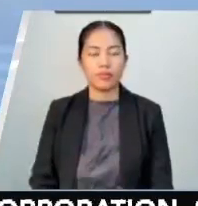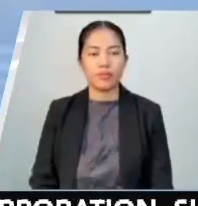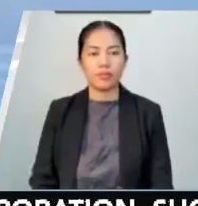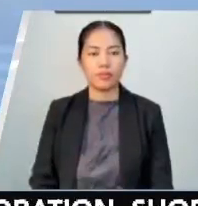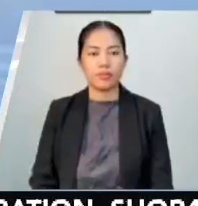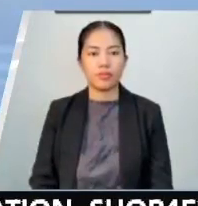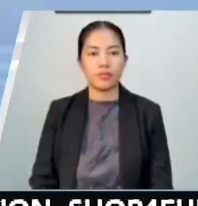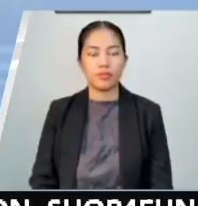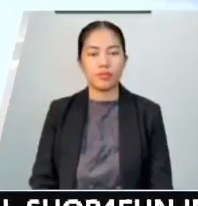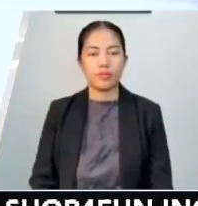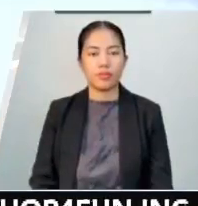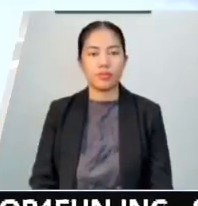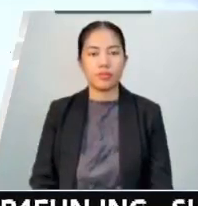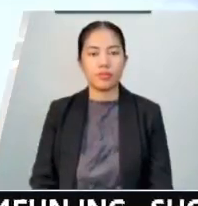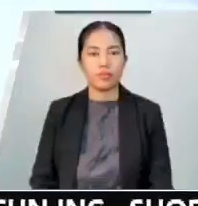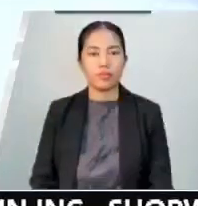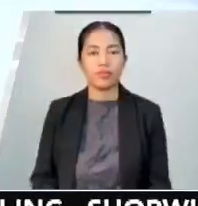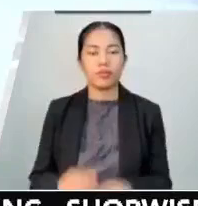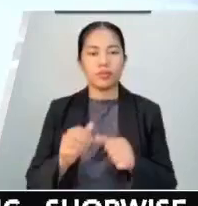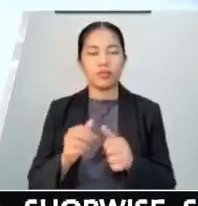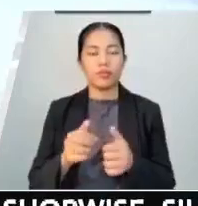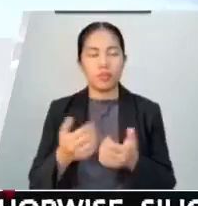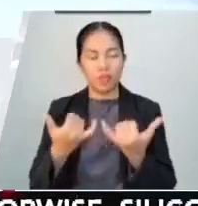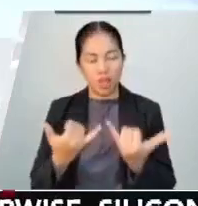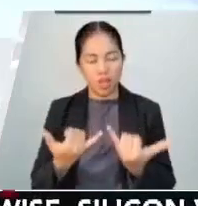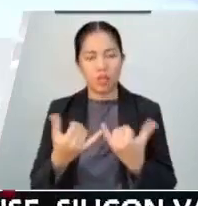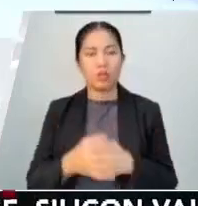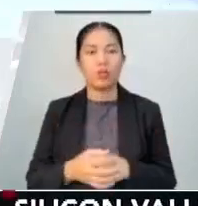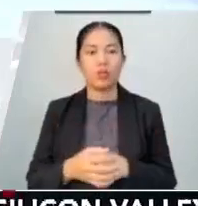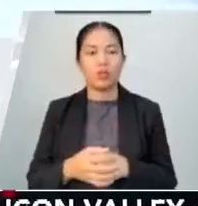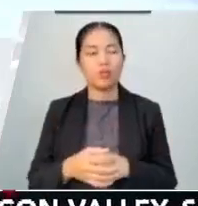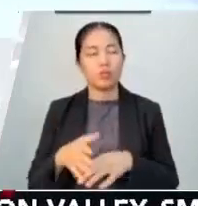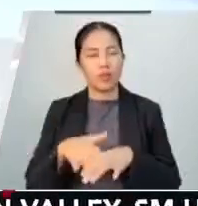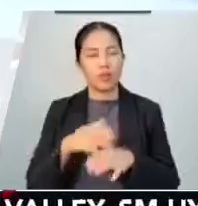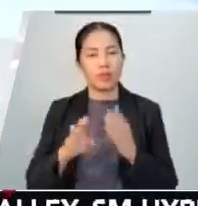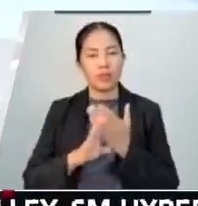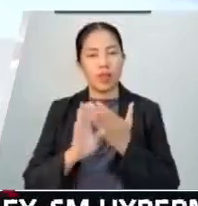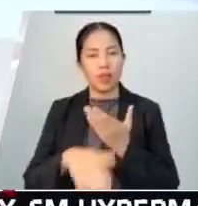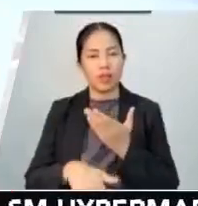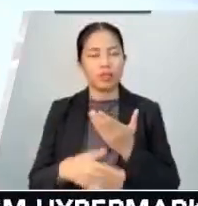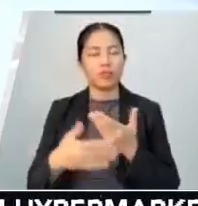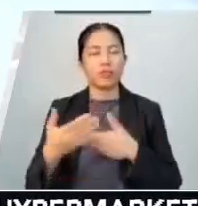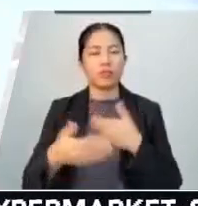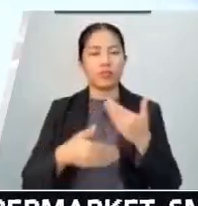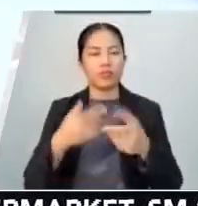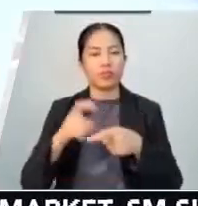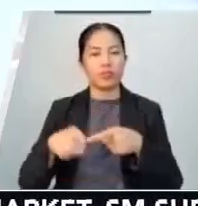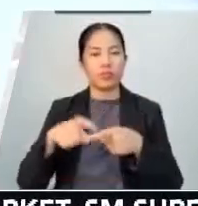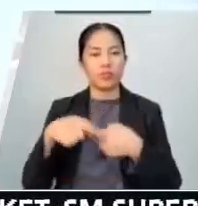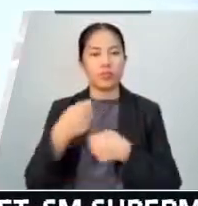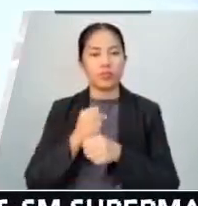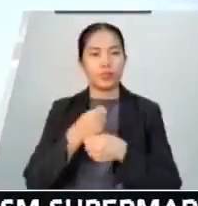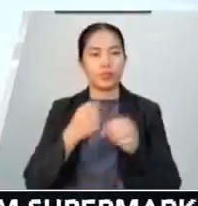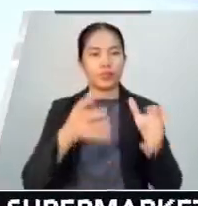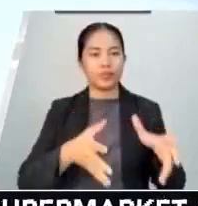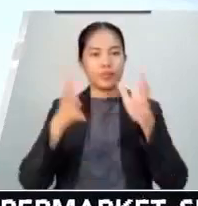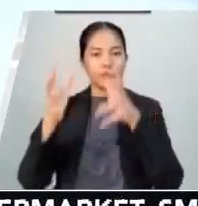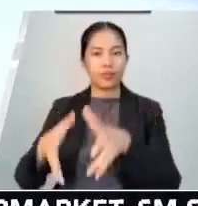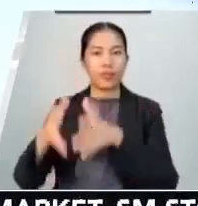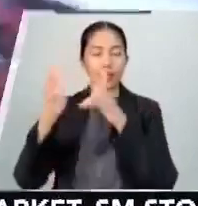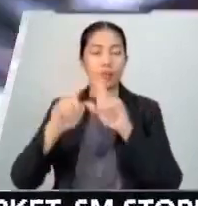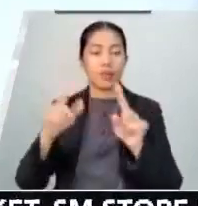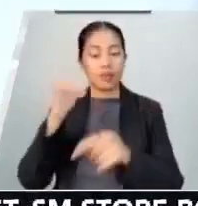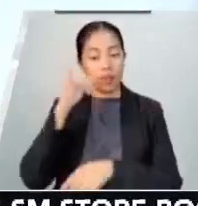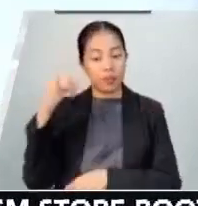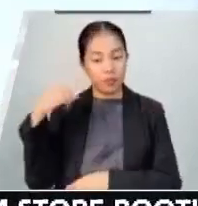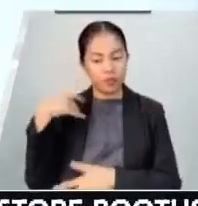Katrina, unti-unti nang balik operasyon ang ilang planta na kabilang sa nakaranas ng multiple power plant tripping kahapon, pero muling bumaba